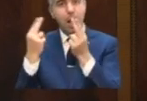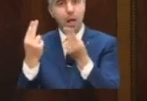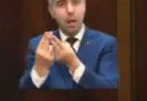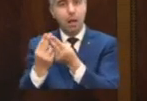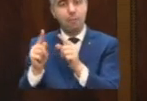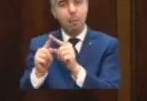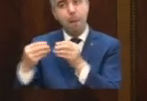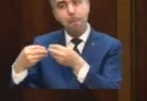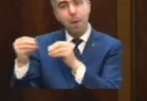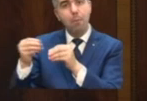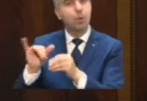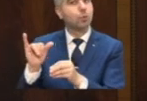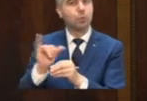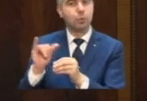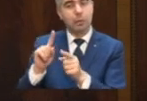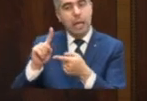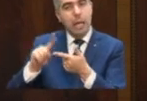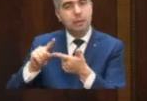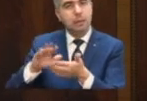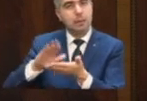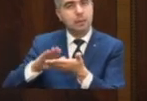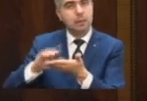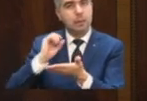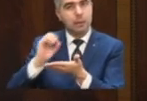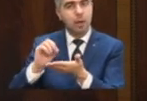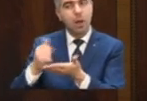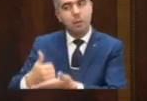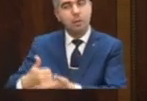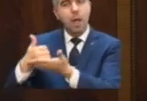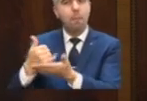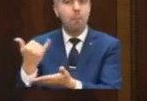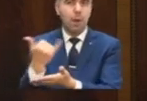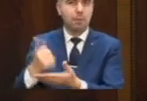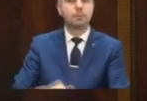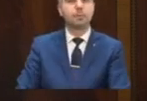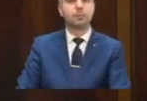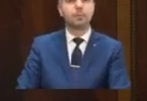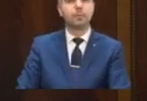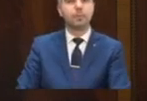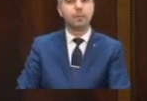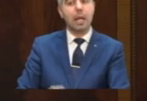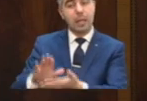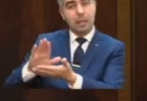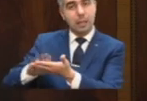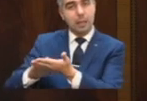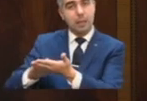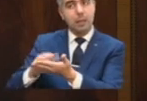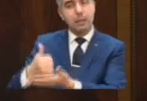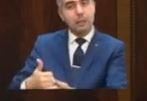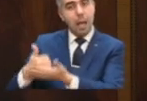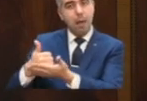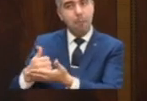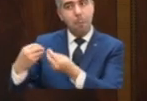المواد الاوليه ودعم الحصول على الاليات الصناعيه ودعم التصدير. خصنا لابد نوضعوا الاليات لدعم